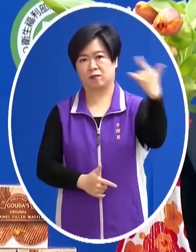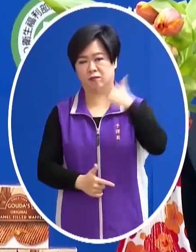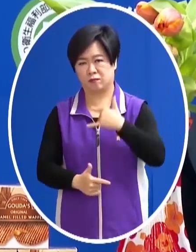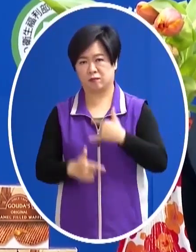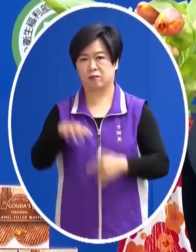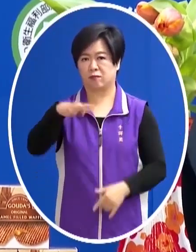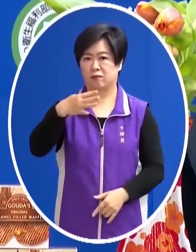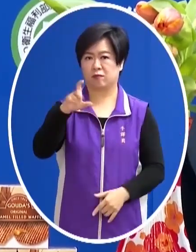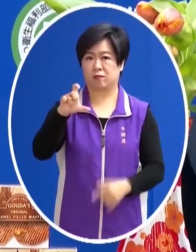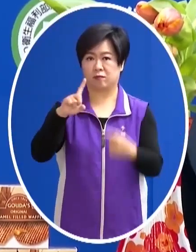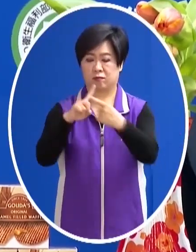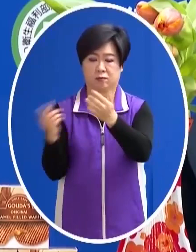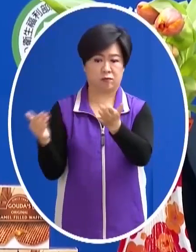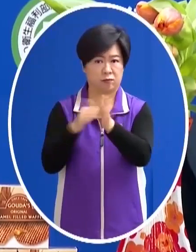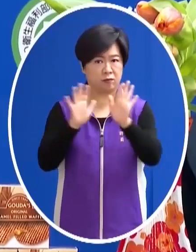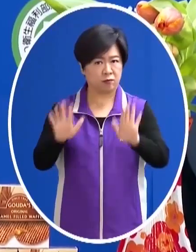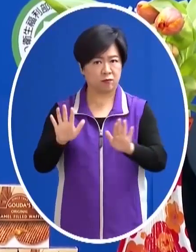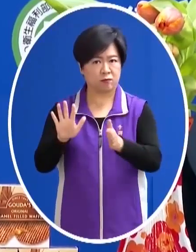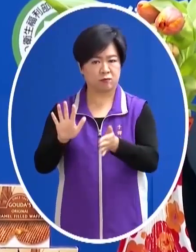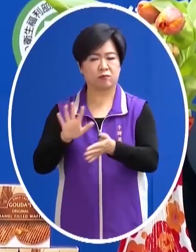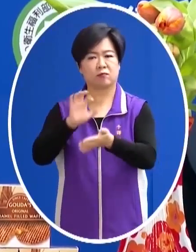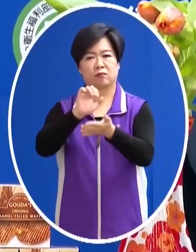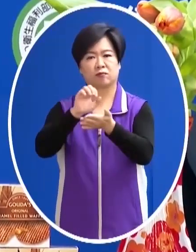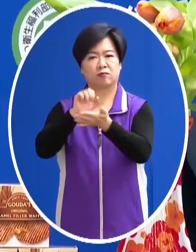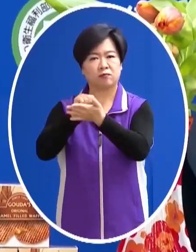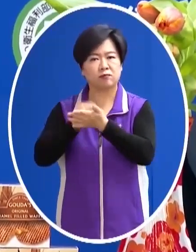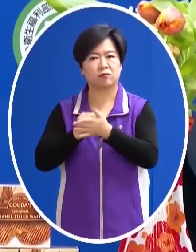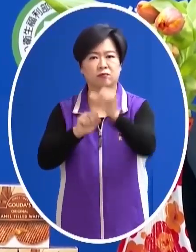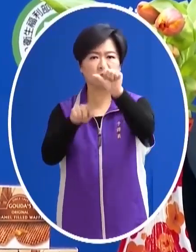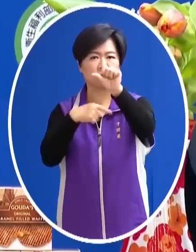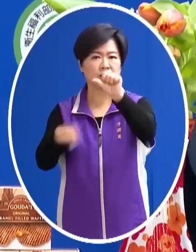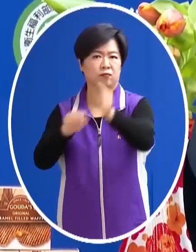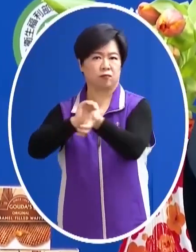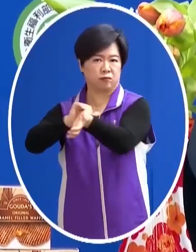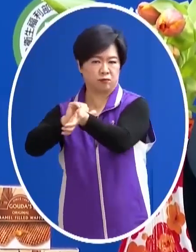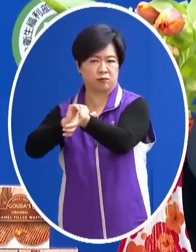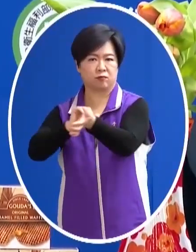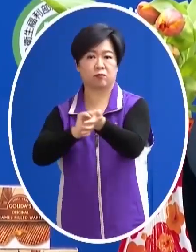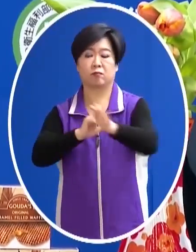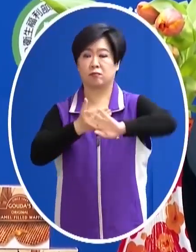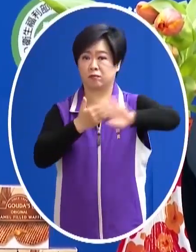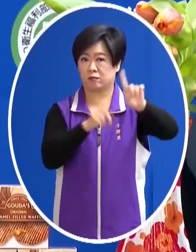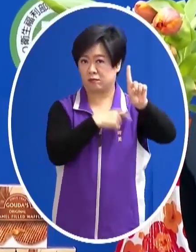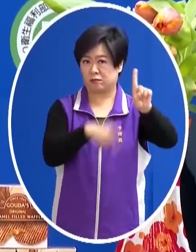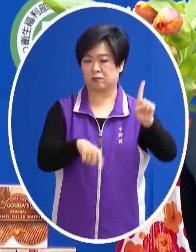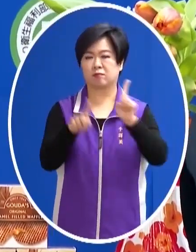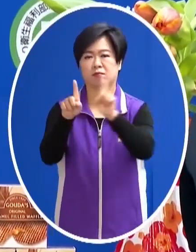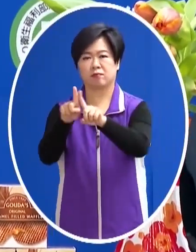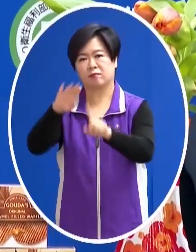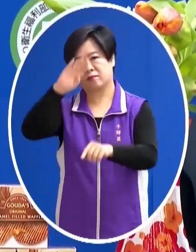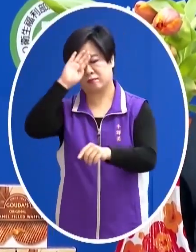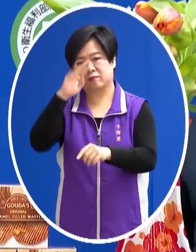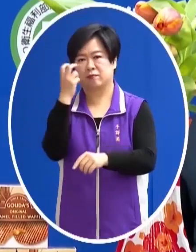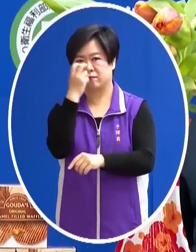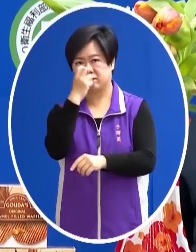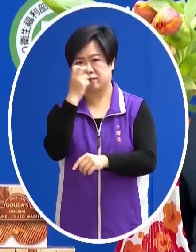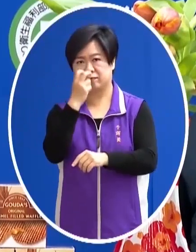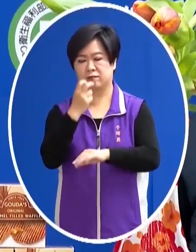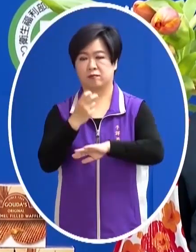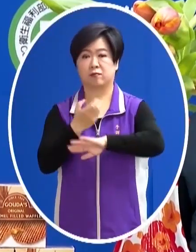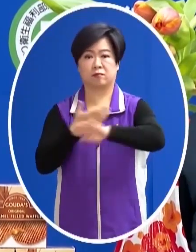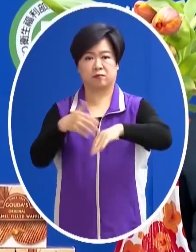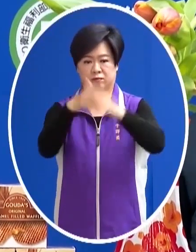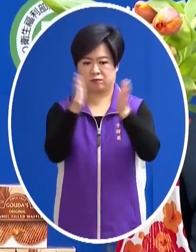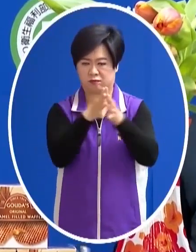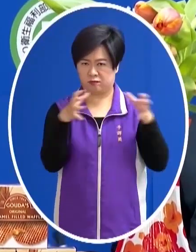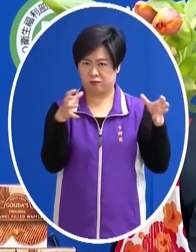返台民众，截至目前有5人就医治疗中，一人陪同就医，那其余集中于集中检疫所密切